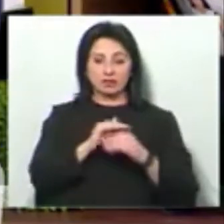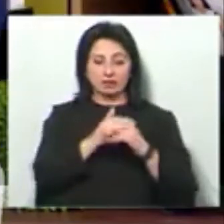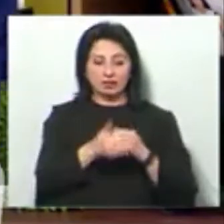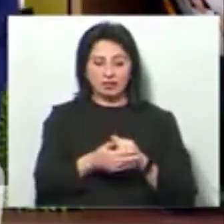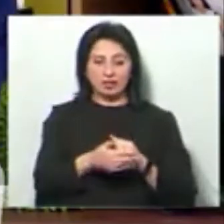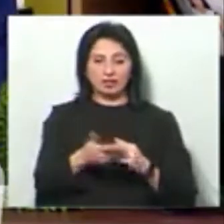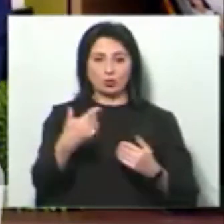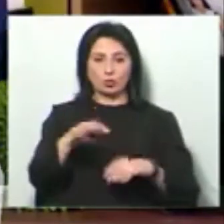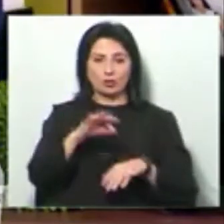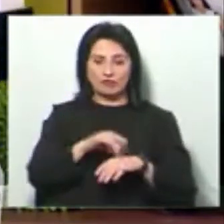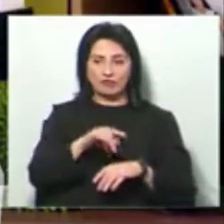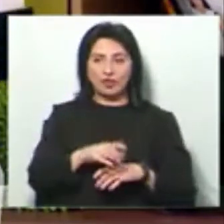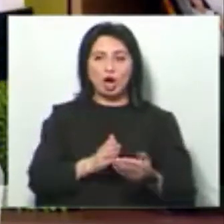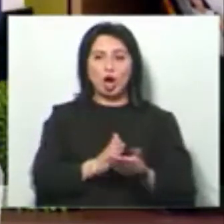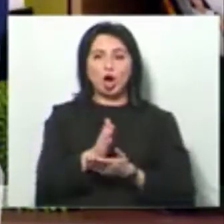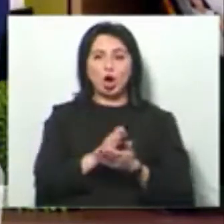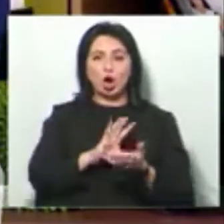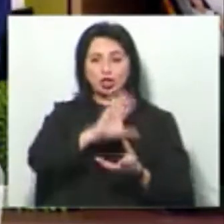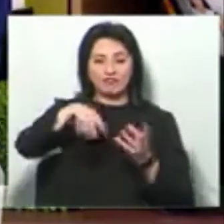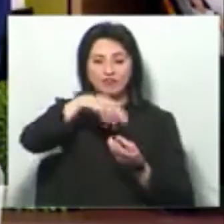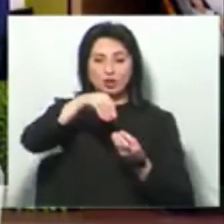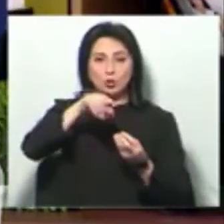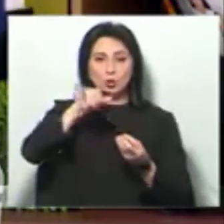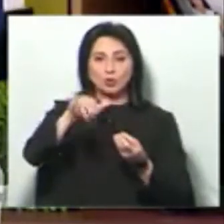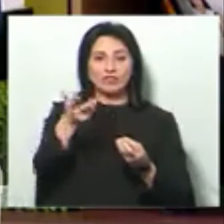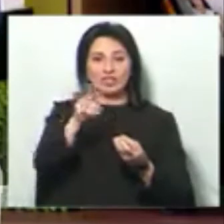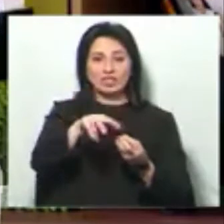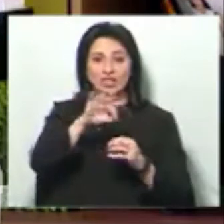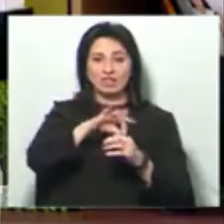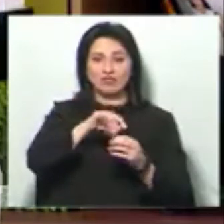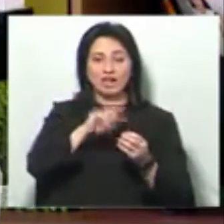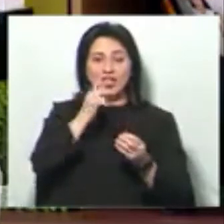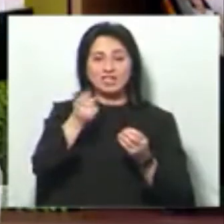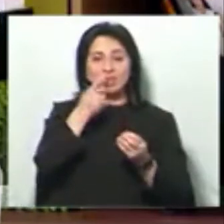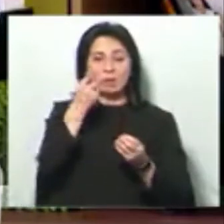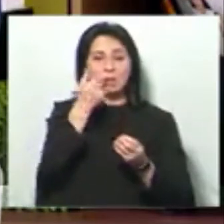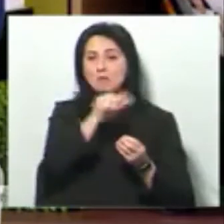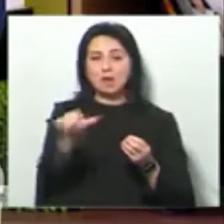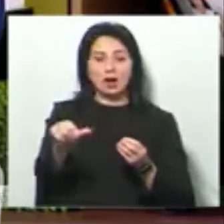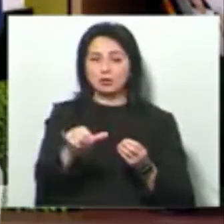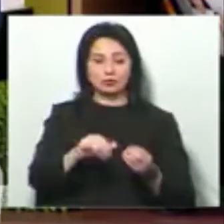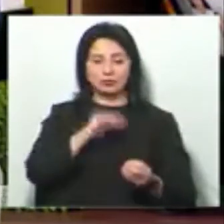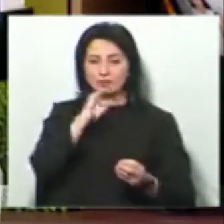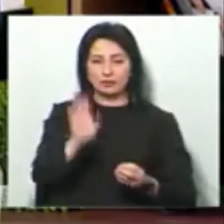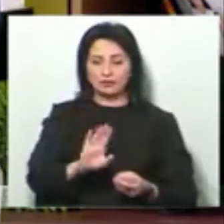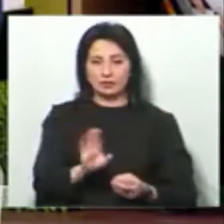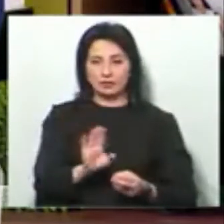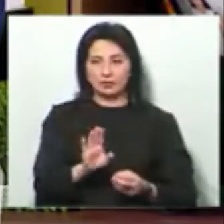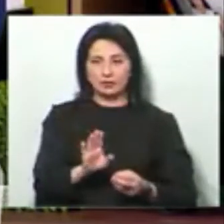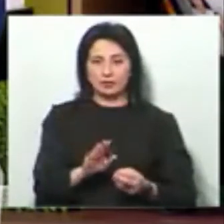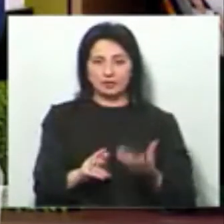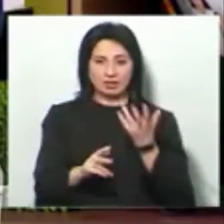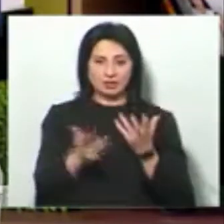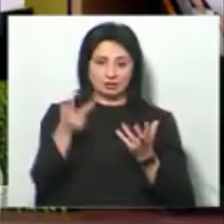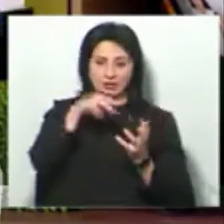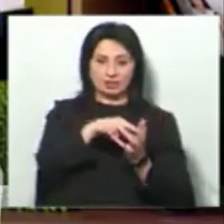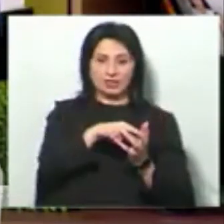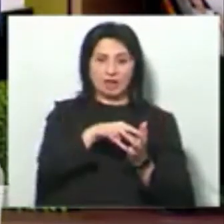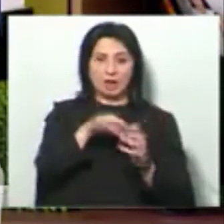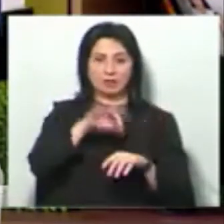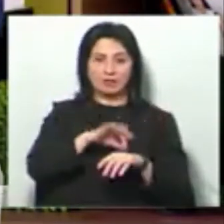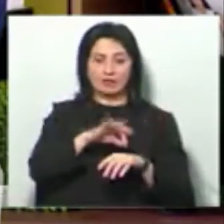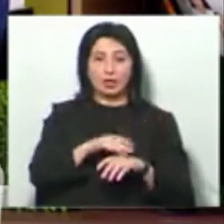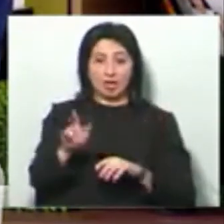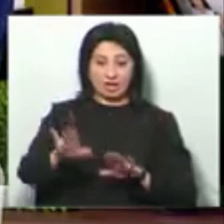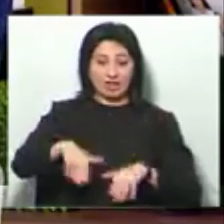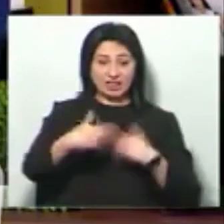სარკვლავი პათოლოგიაც არის ქრონიკული პროცესი, მას მედიკამენტური მკურნალობა მხოლოდ არ გამოასწორებს, თუ კი თქვენ გთავაზობთ ქირურგიულ